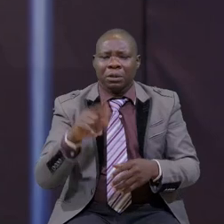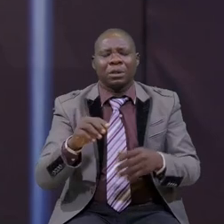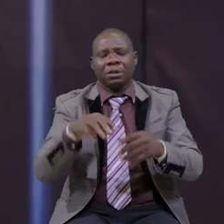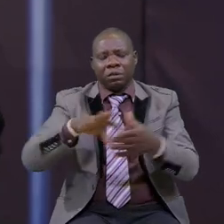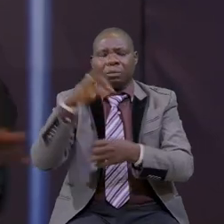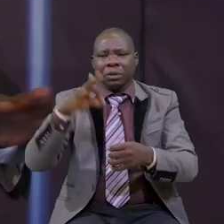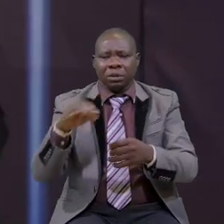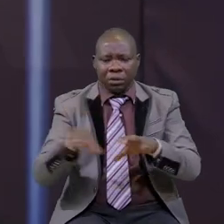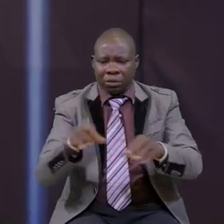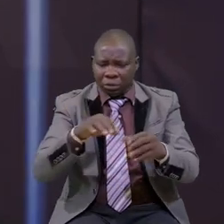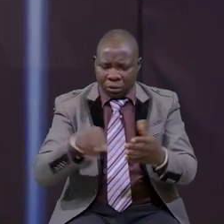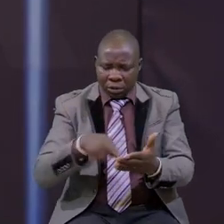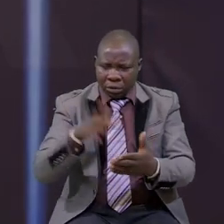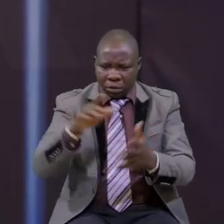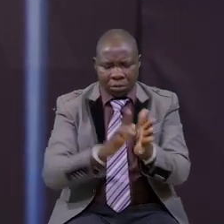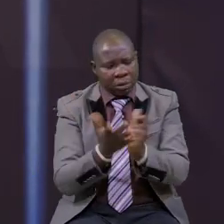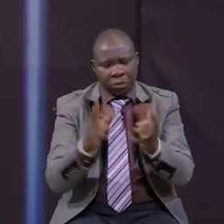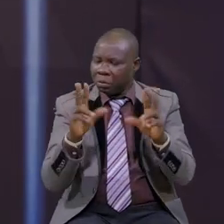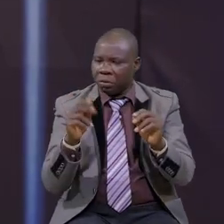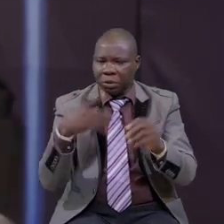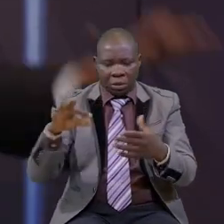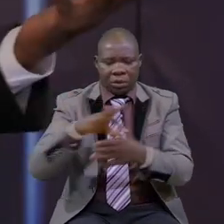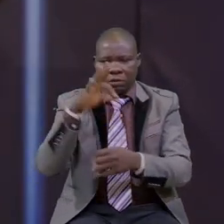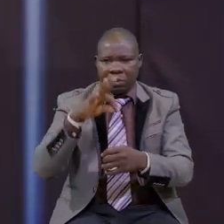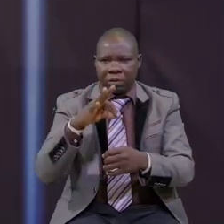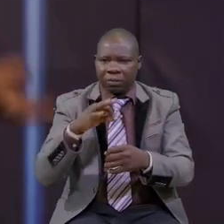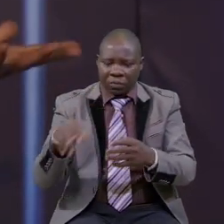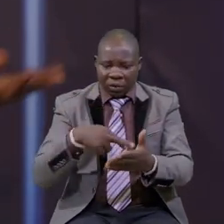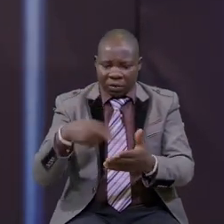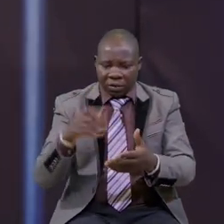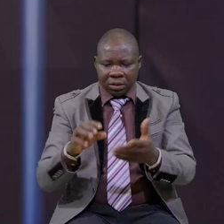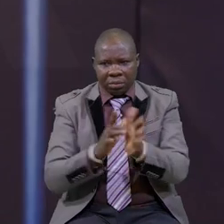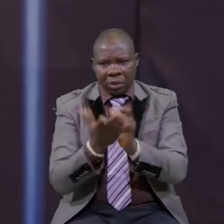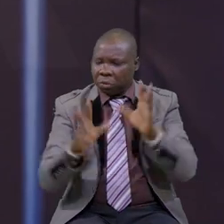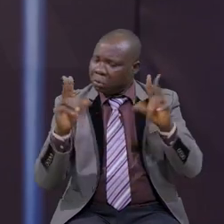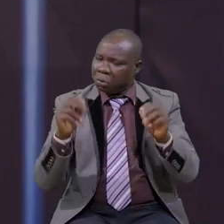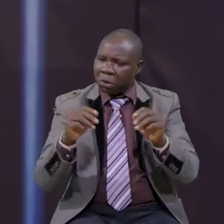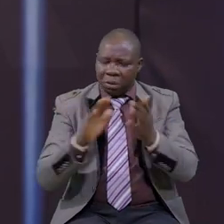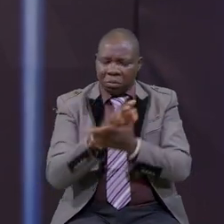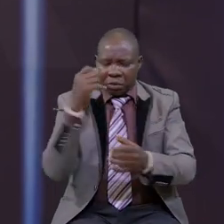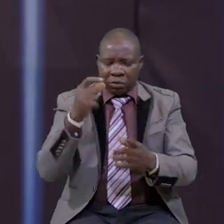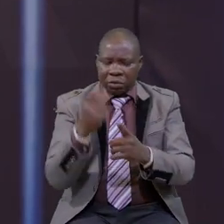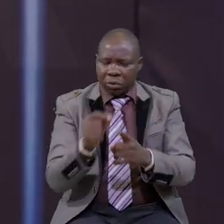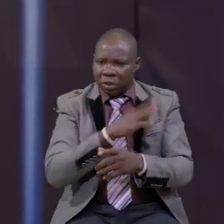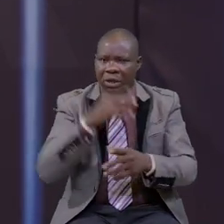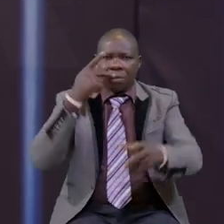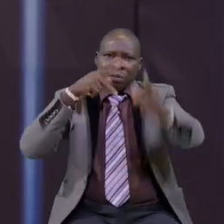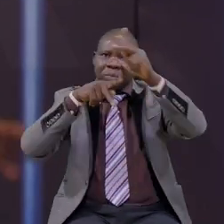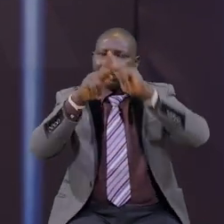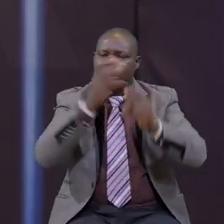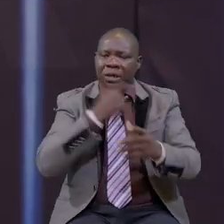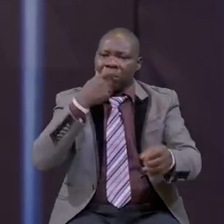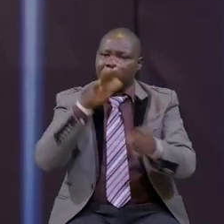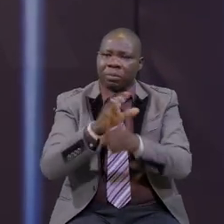Non, l'esprit. Est-ce que tu lis la Bible? Non, l'esprit. Est-ce que tu crois à la parole, à la prophétie,